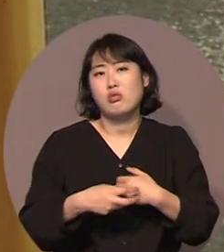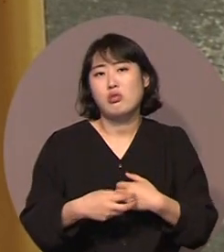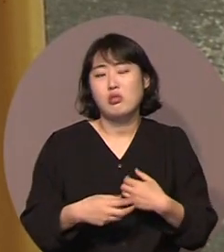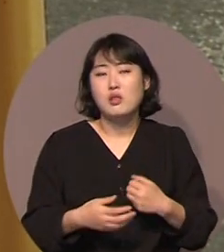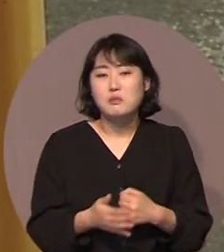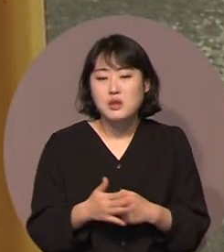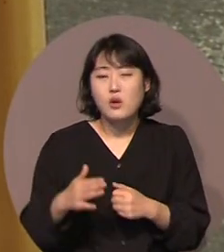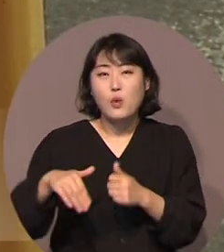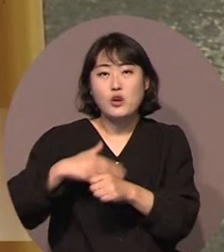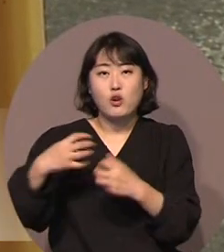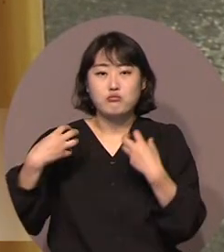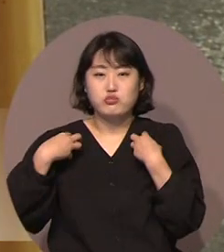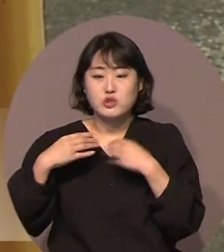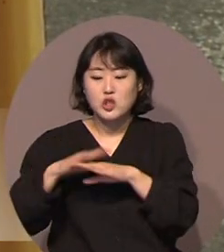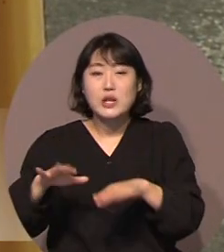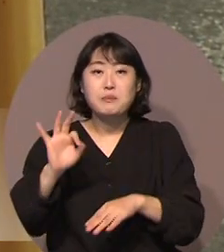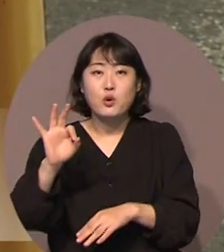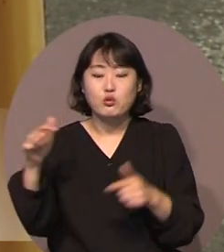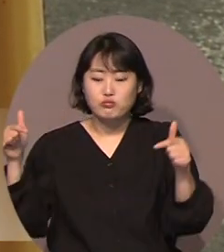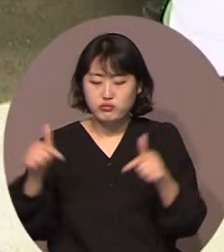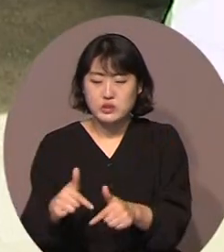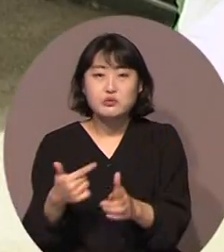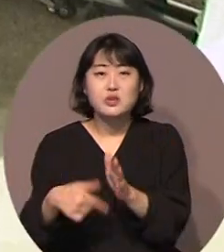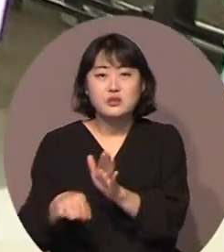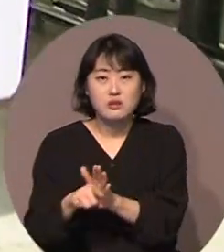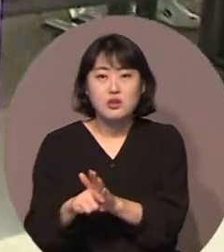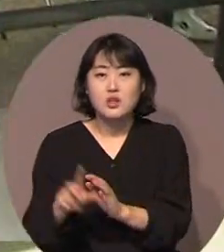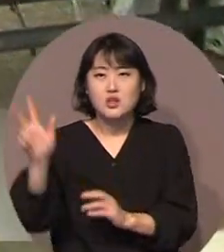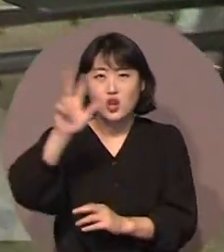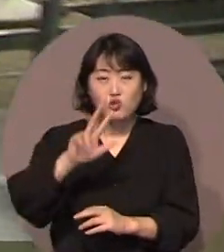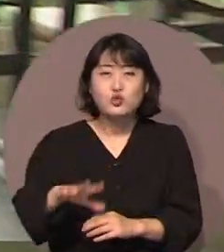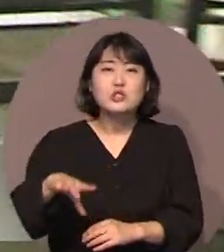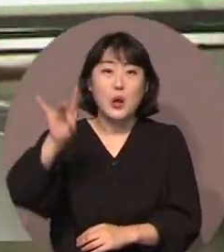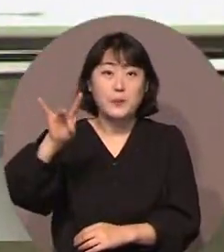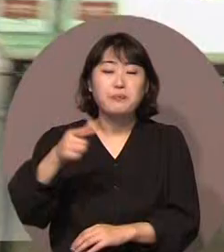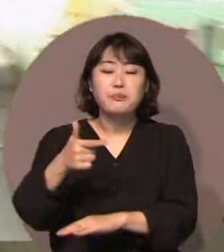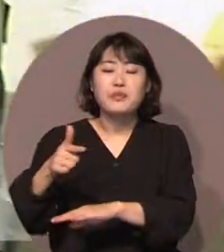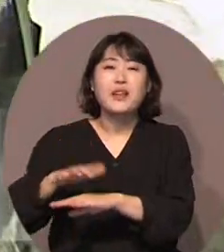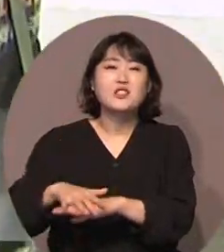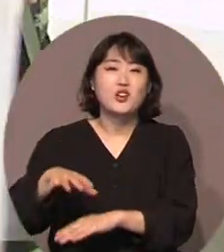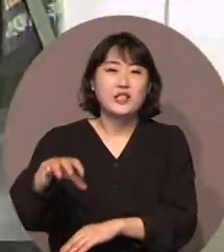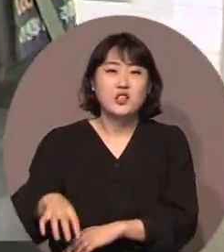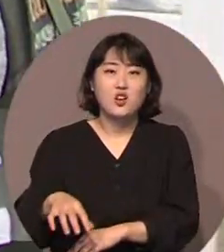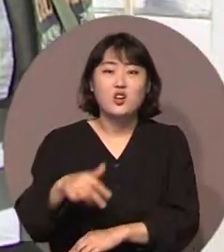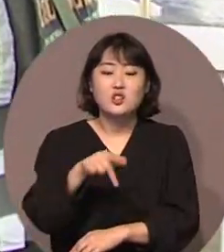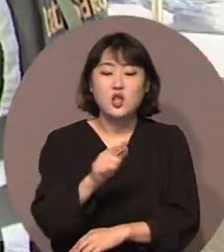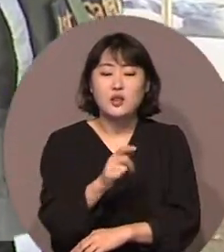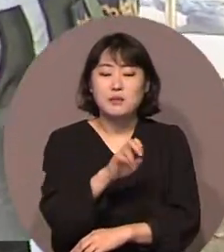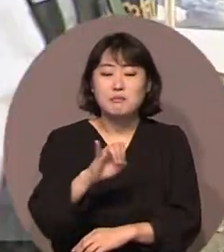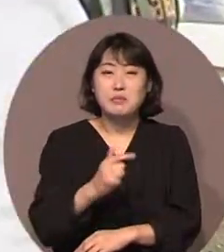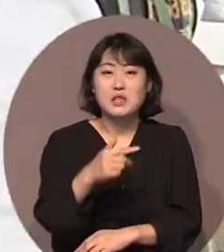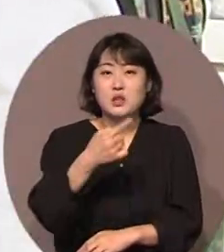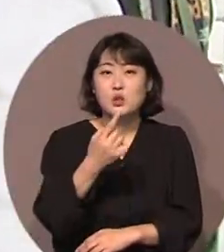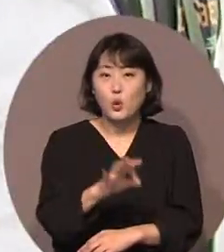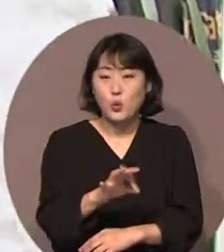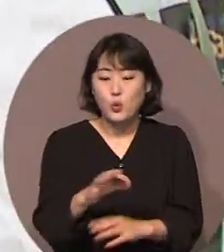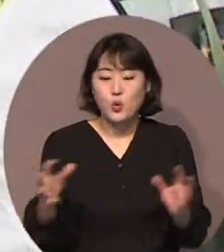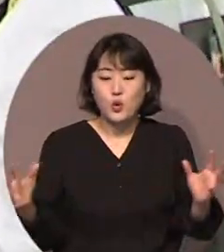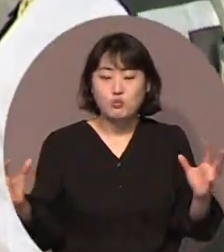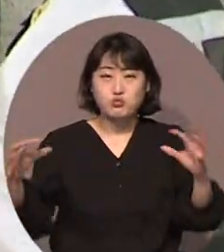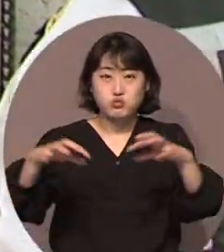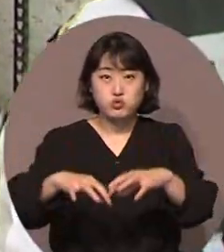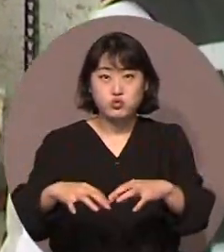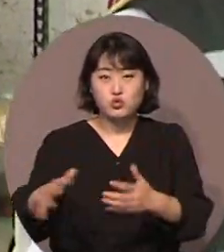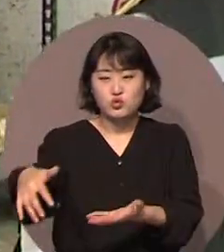환경부가 의료기관의 수은폐기물 처리비용 부담을 줄이기 위해 전국에서 처음으로 대전시 전민동 하수처리장의 거점 수거장소를